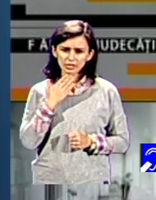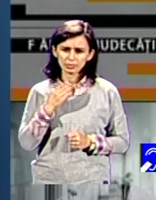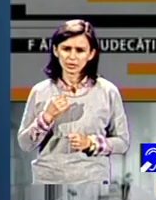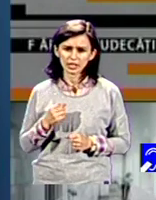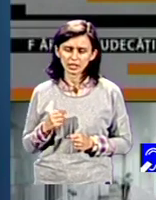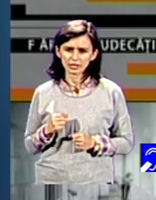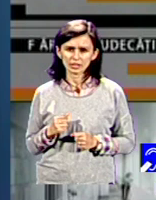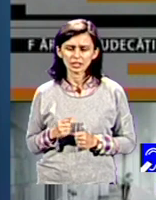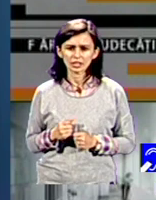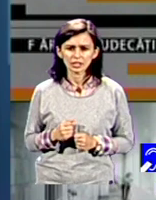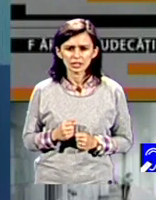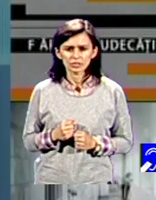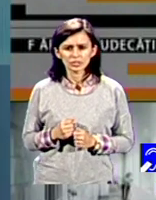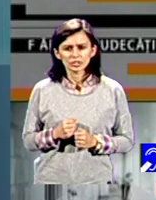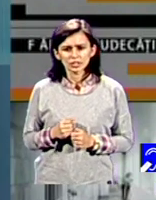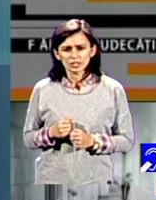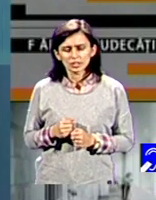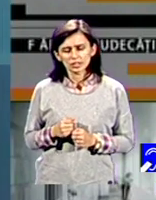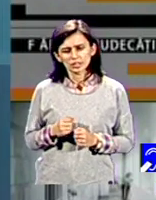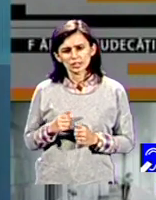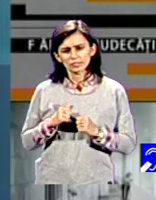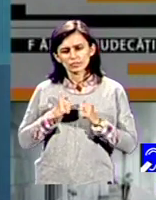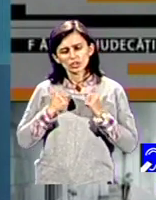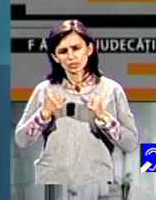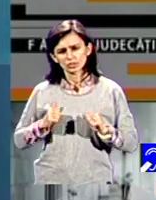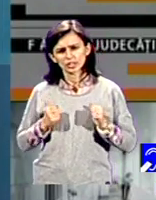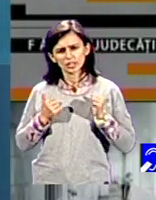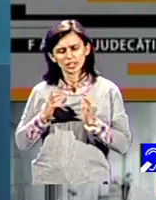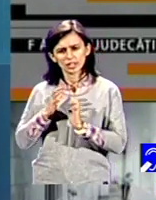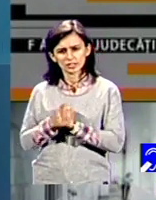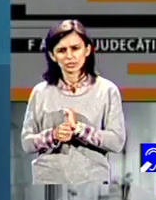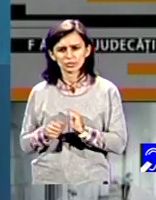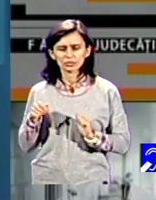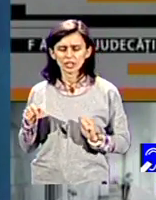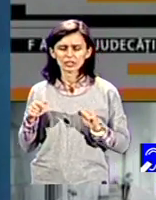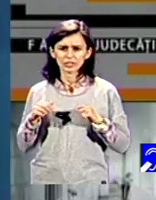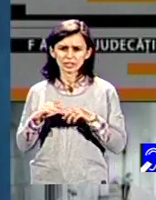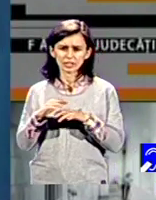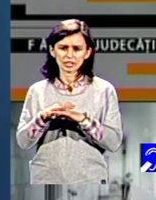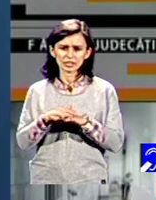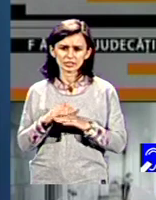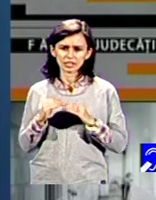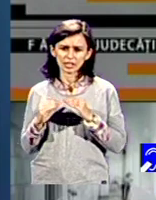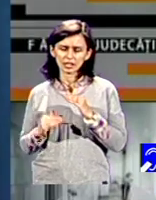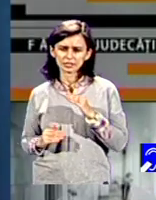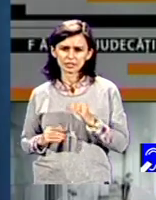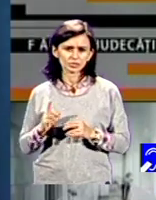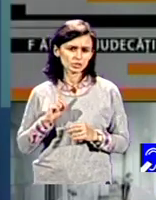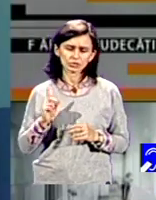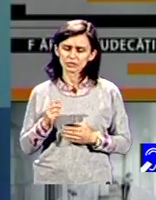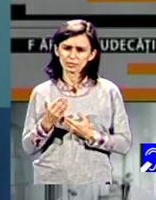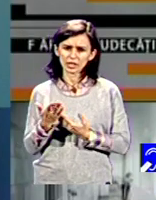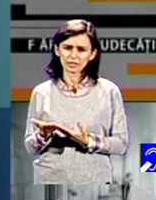de a dezmembra astfel de rețele de trafic mă au scăzut nu se mai acordă atât de mare